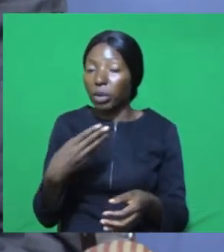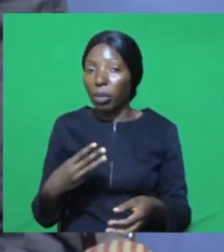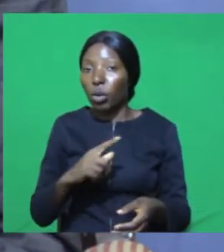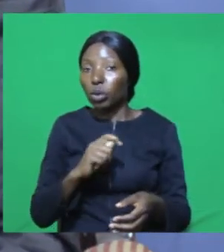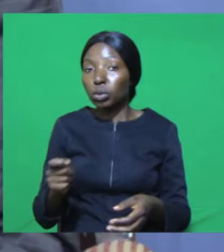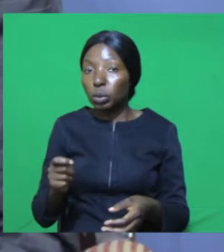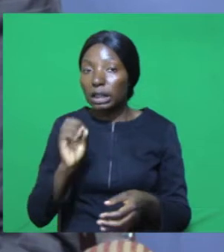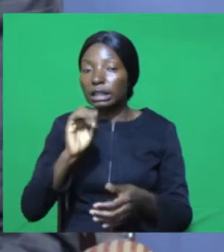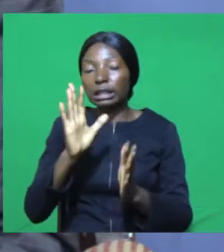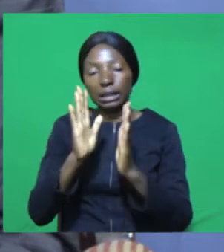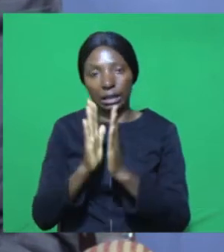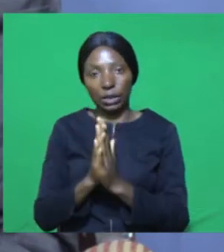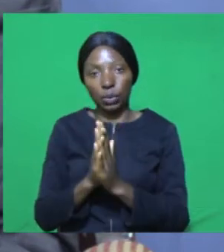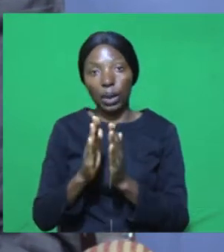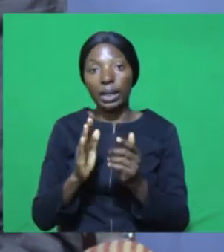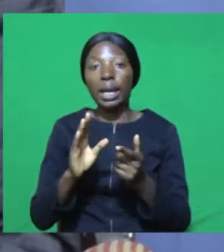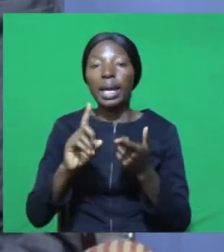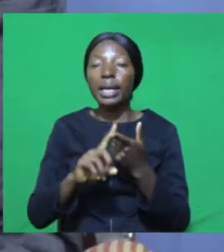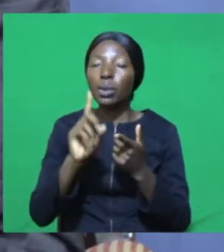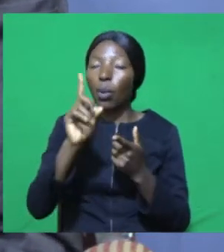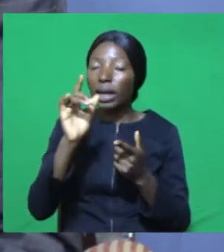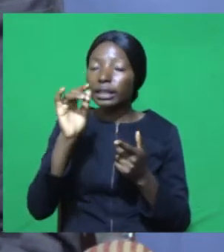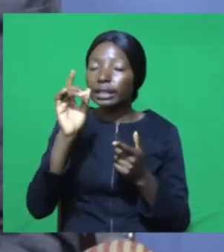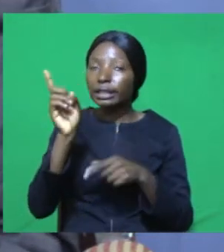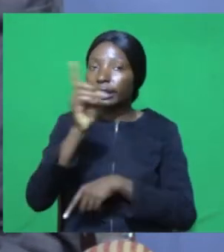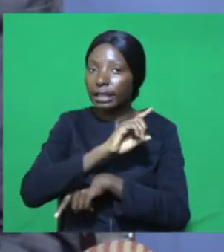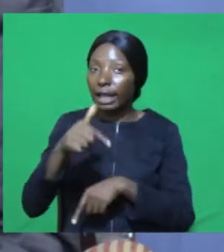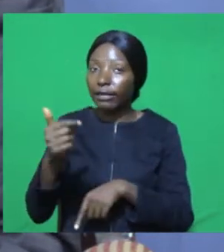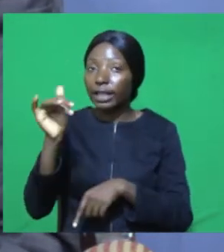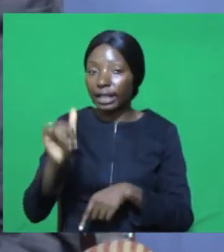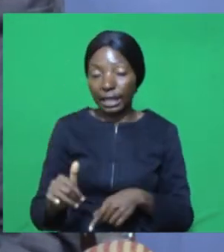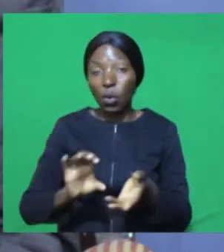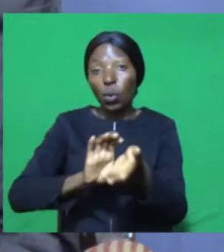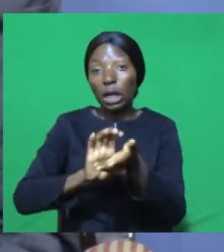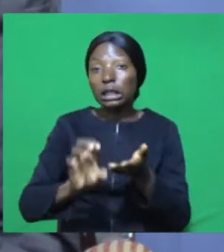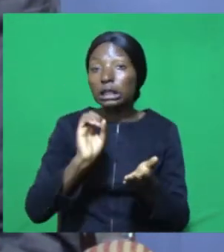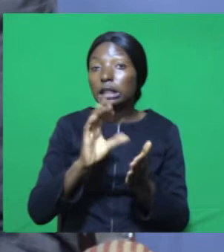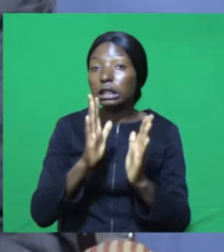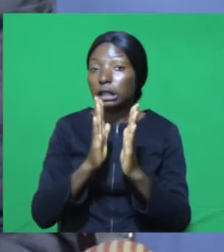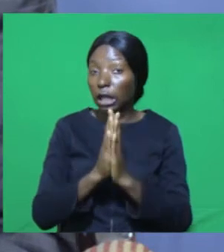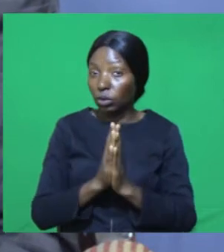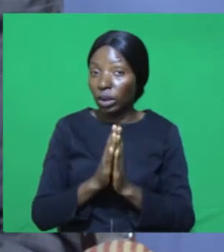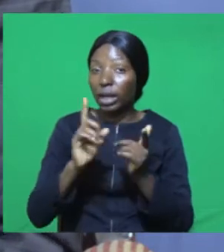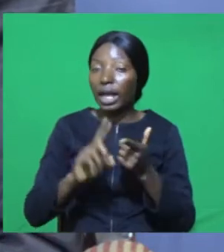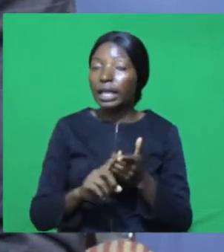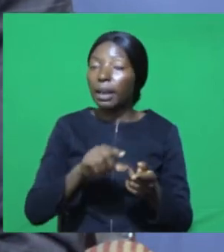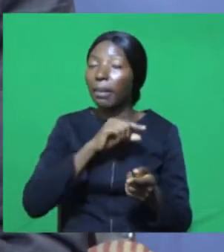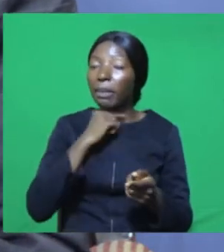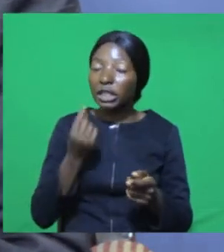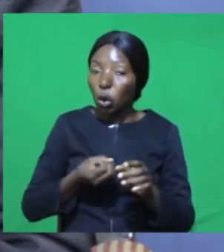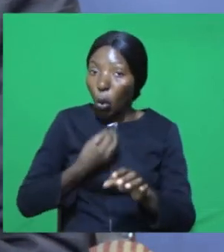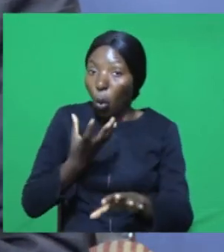date racho riri 10 mwedzi wechi7 vainatsa sanctuary muprisita aireura zviri zvese zvanga